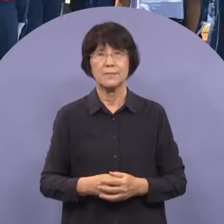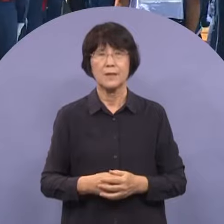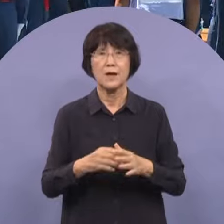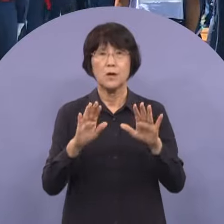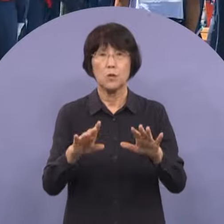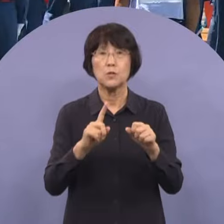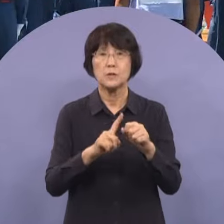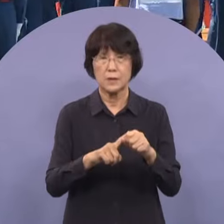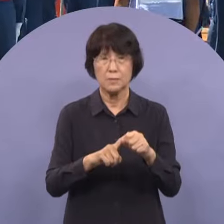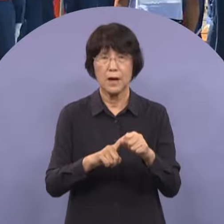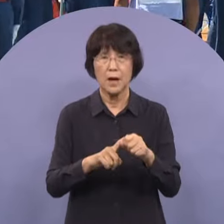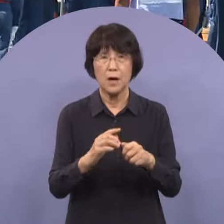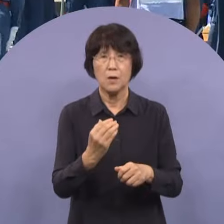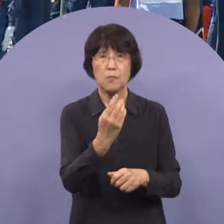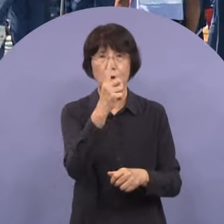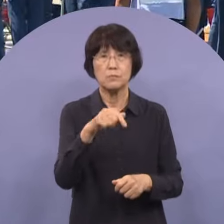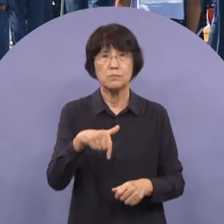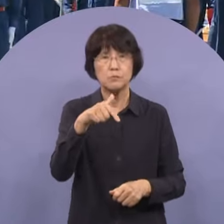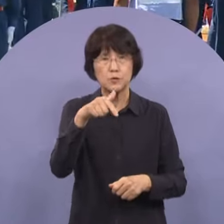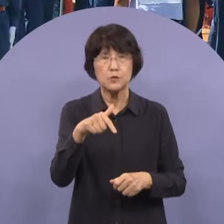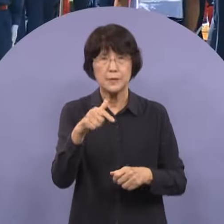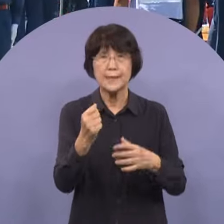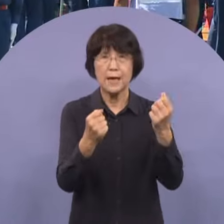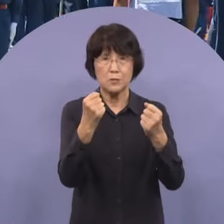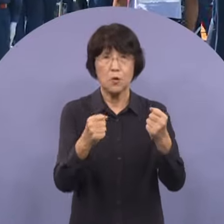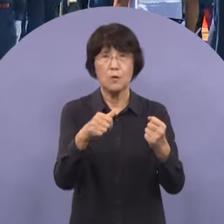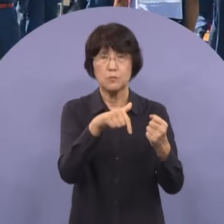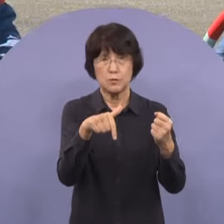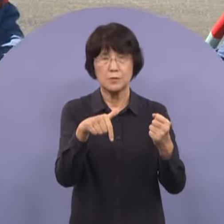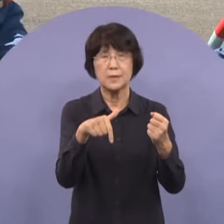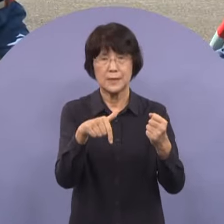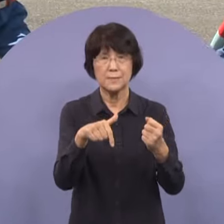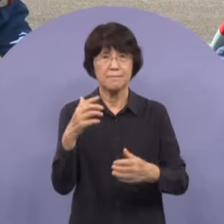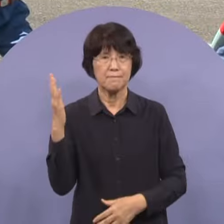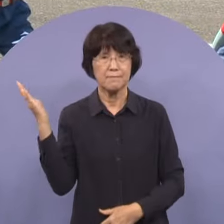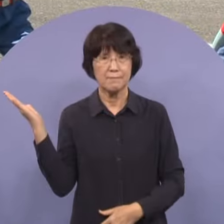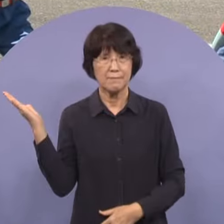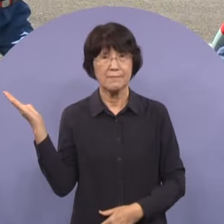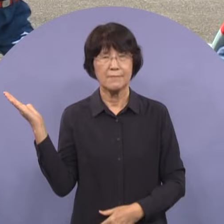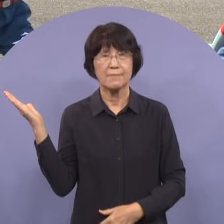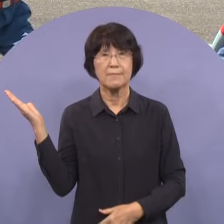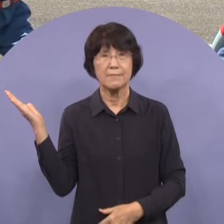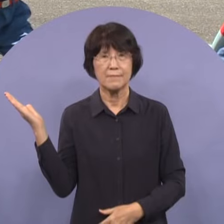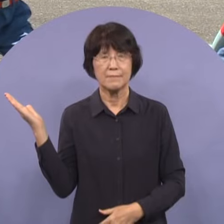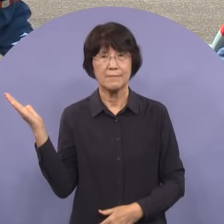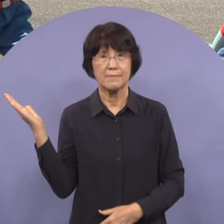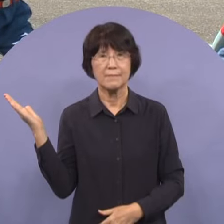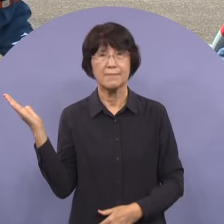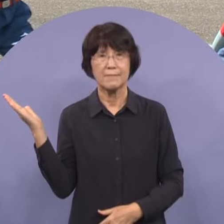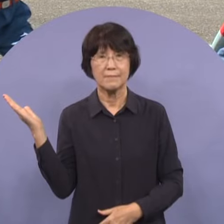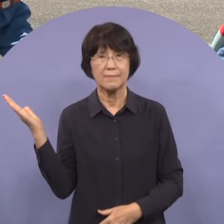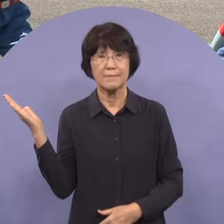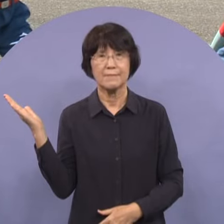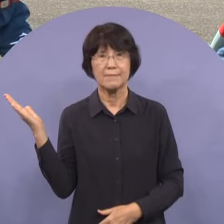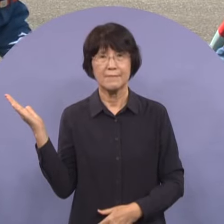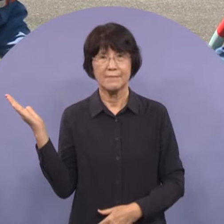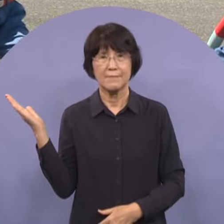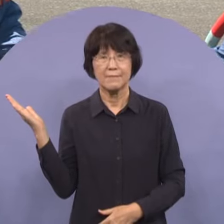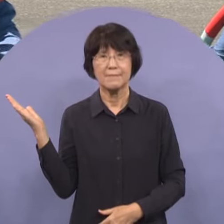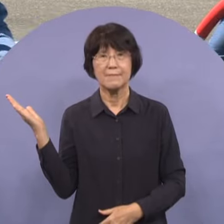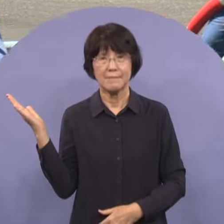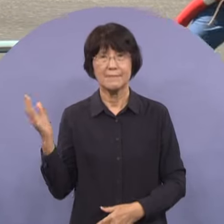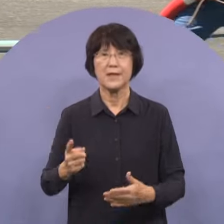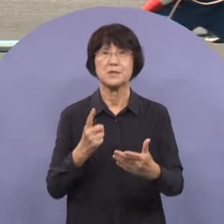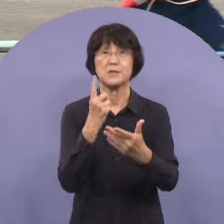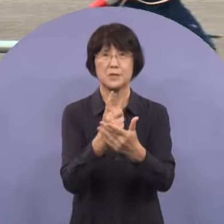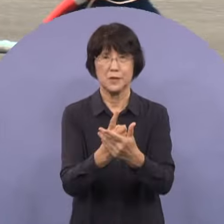今年はポンプ車の部に米原市消防団、近江方面隊、第一分団、野戸瀬班